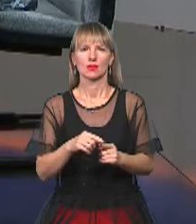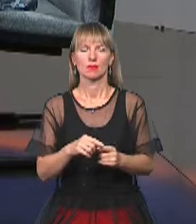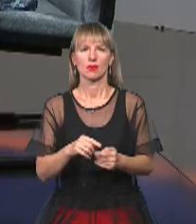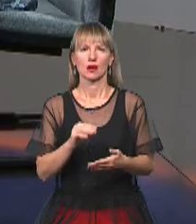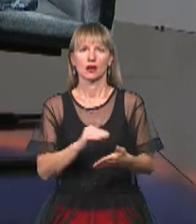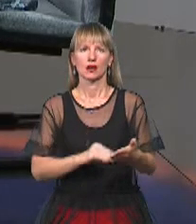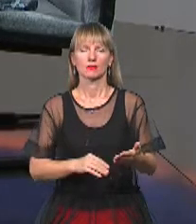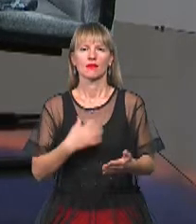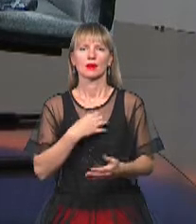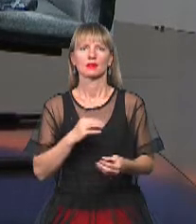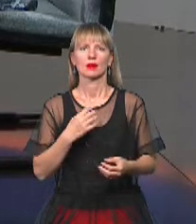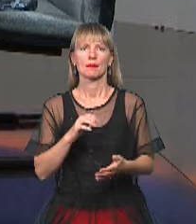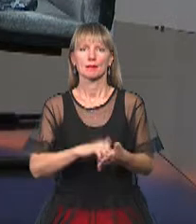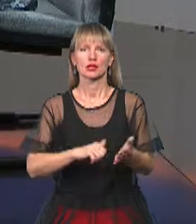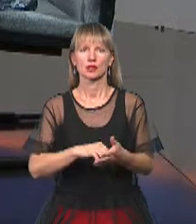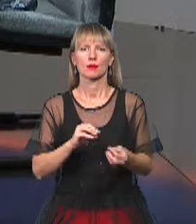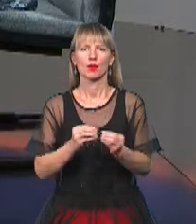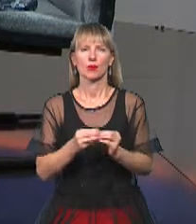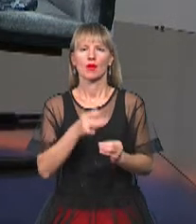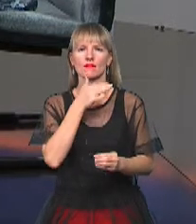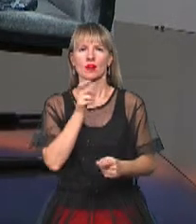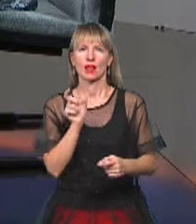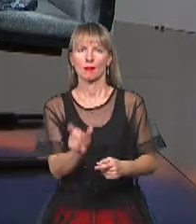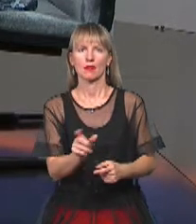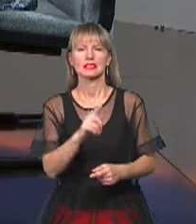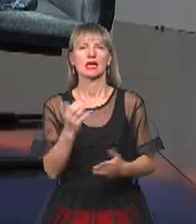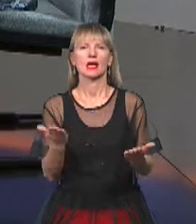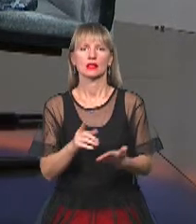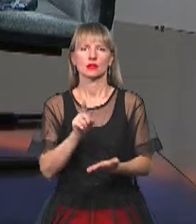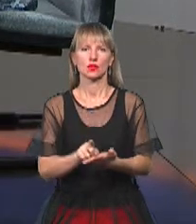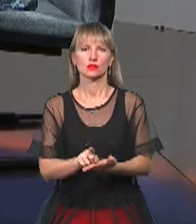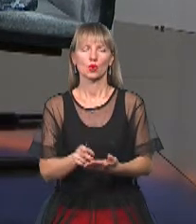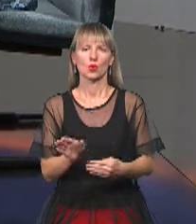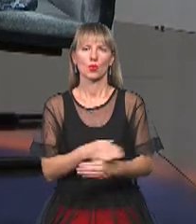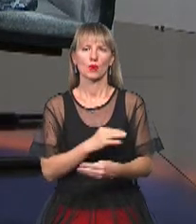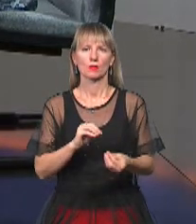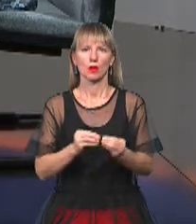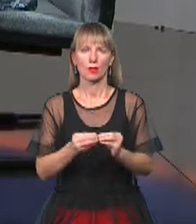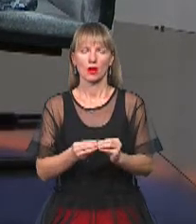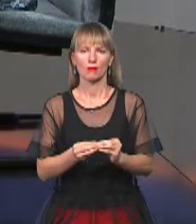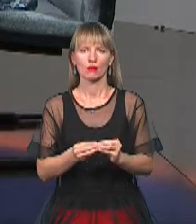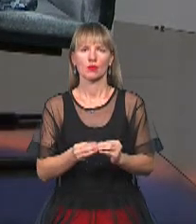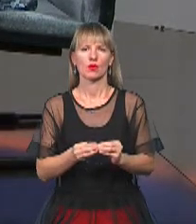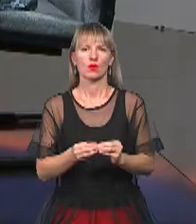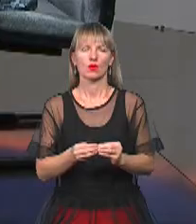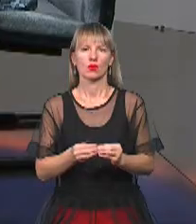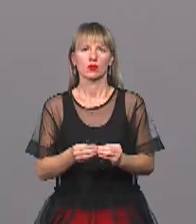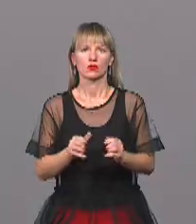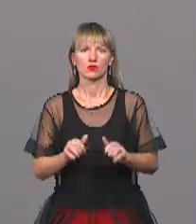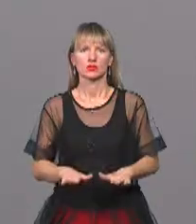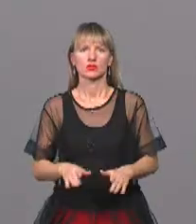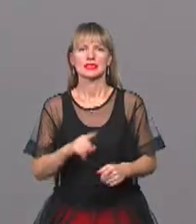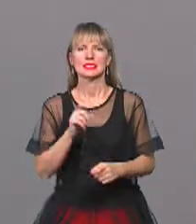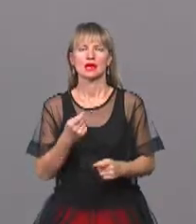визначені основні причини та проблеми та встановлений час, за який має ця причина та проблема бути вирішена. І є за цим